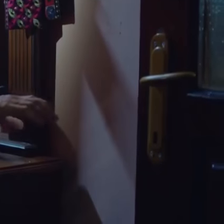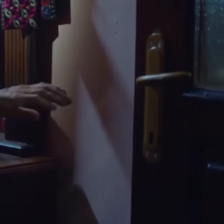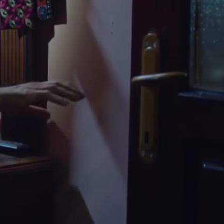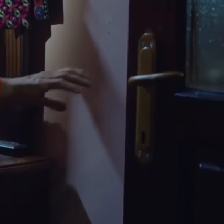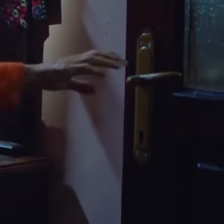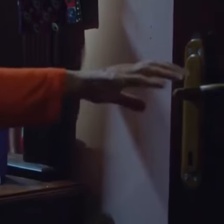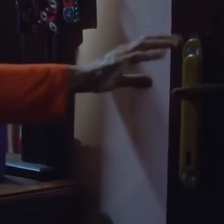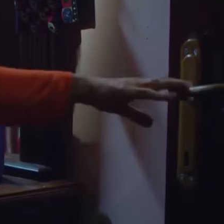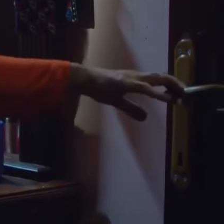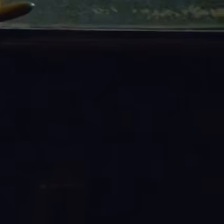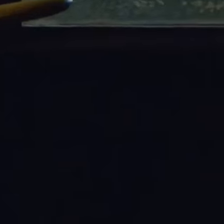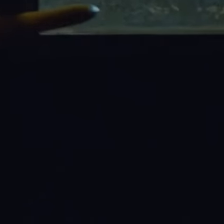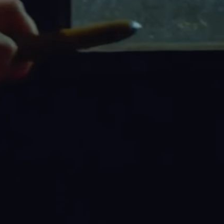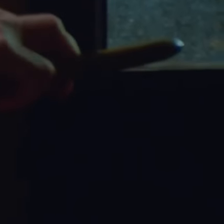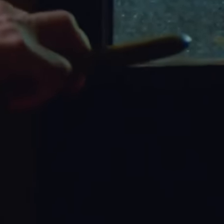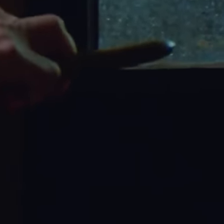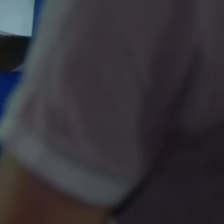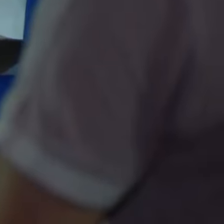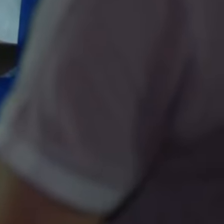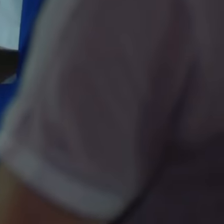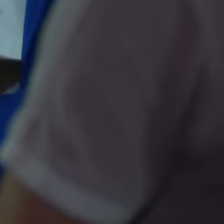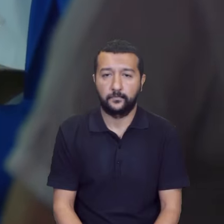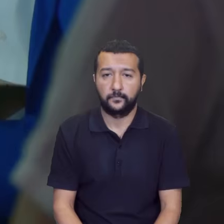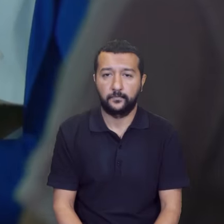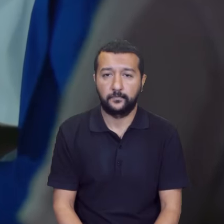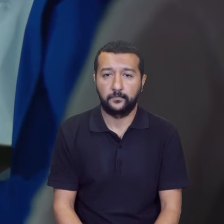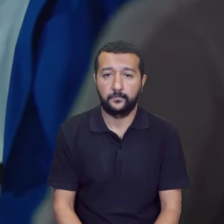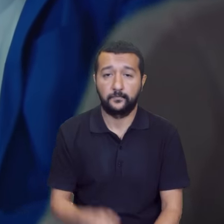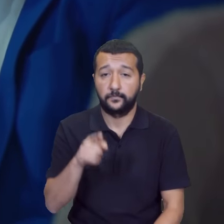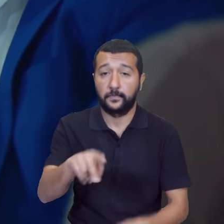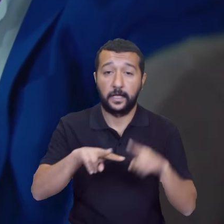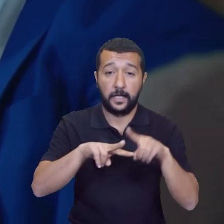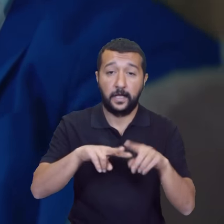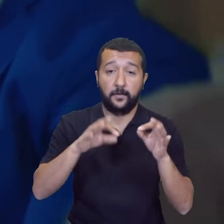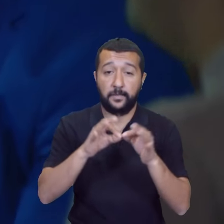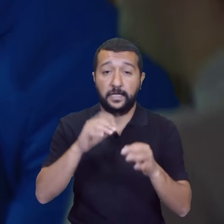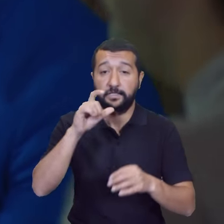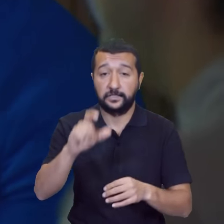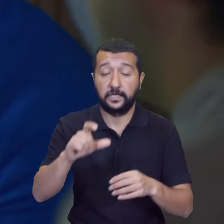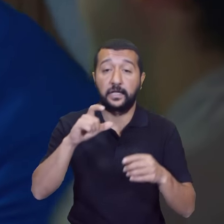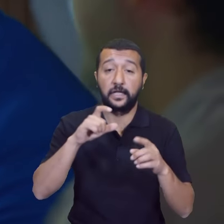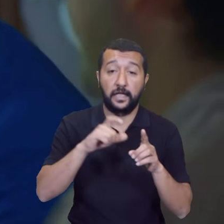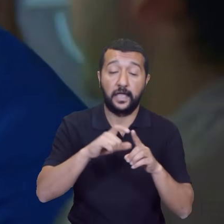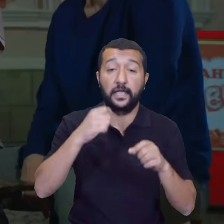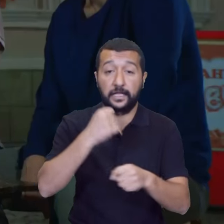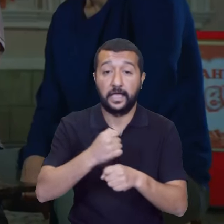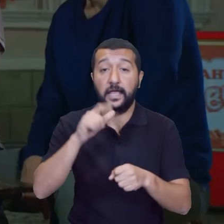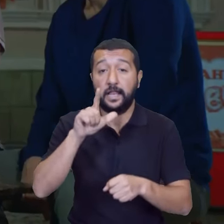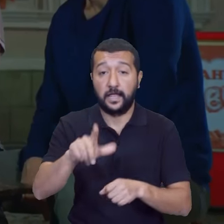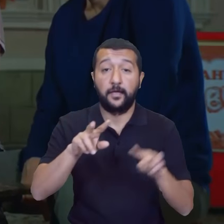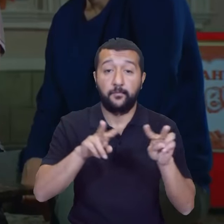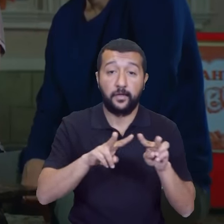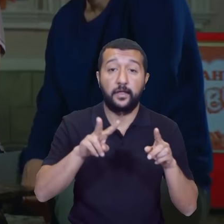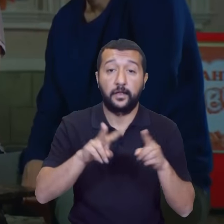Zorlayarak kalkıp güçlükle elini kapı koluna uzattı. A, B, C, D, E, G, L, M,